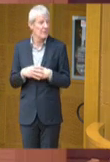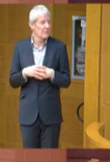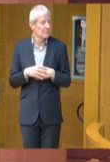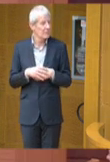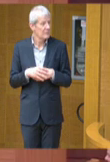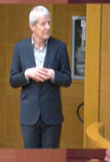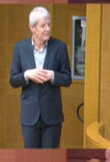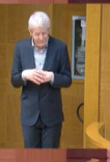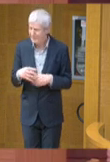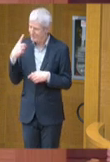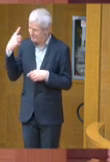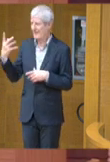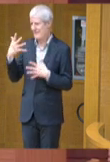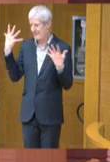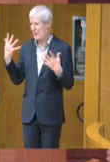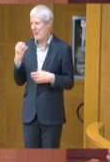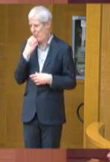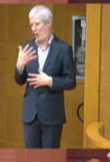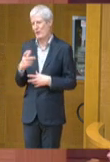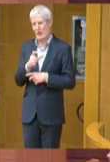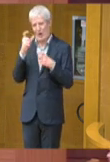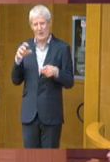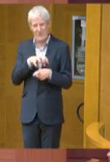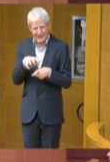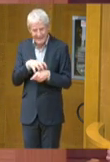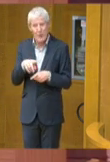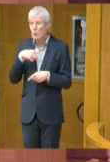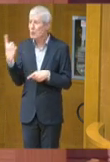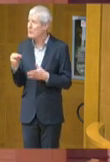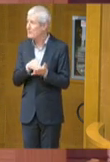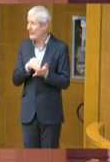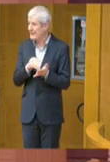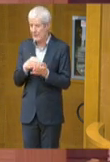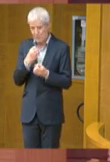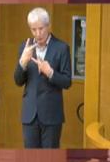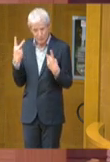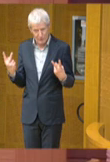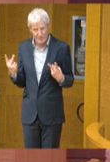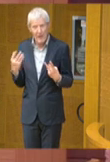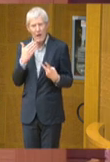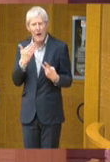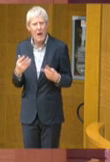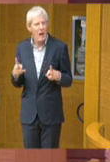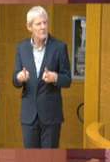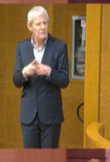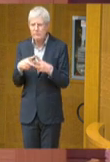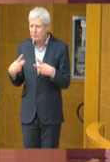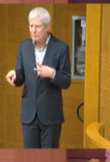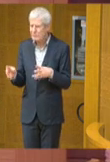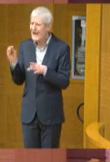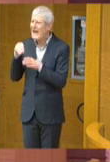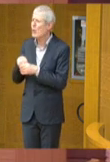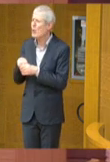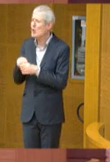Ecco. Si sente, sì. Allora, buongiorno Ministro e buongiorno a tutti i presenti. Grazie per questo incontro dedicato all'inclusione scolastica